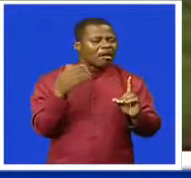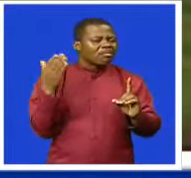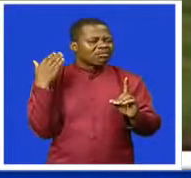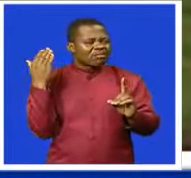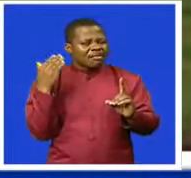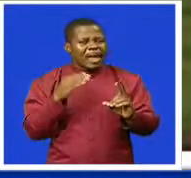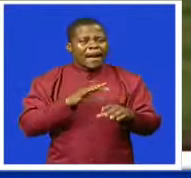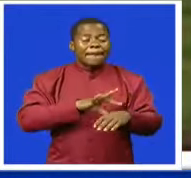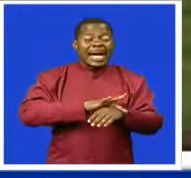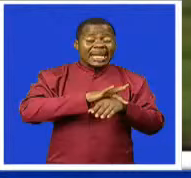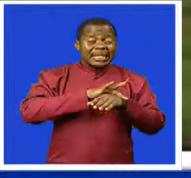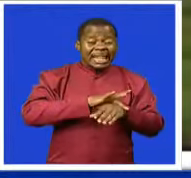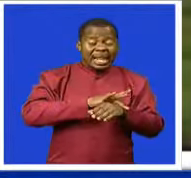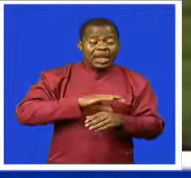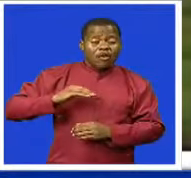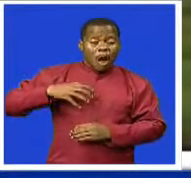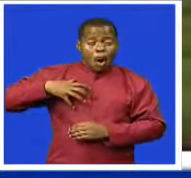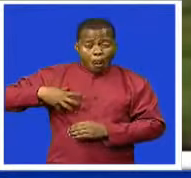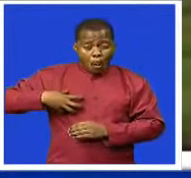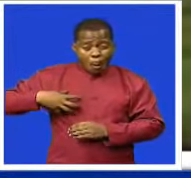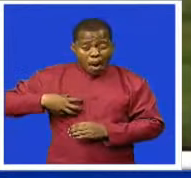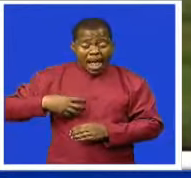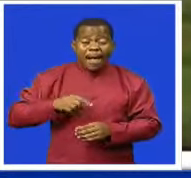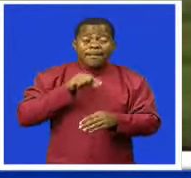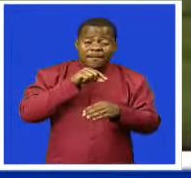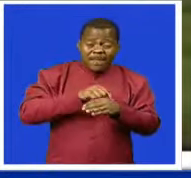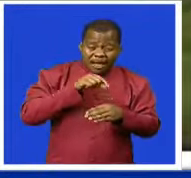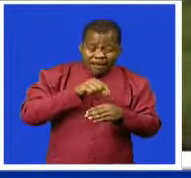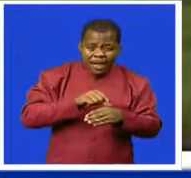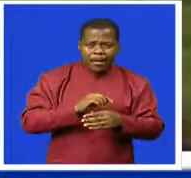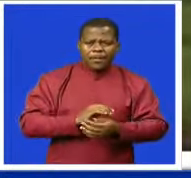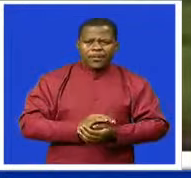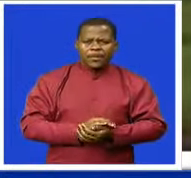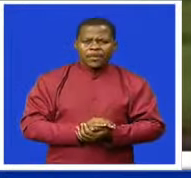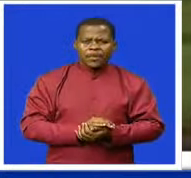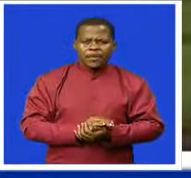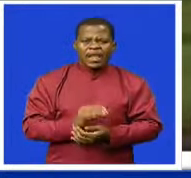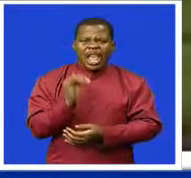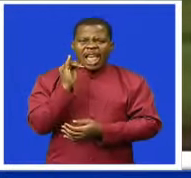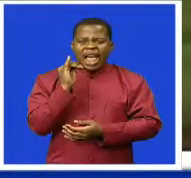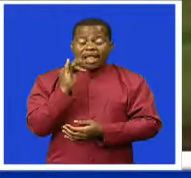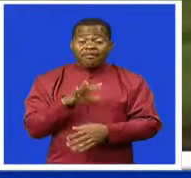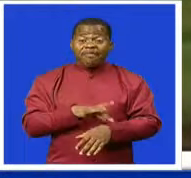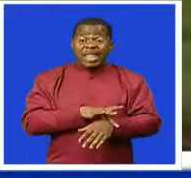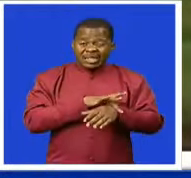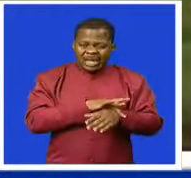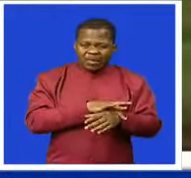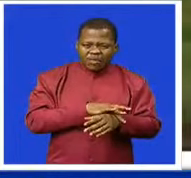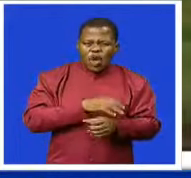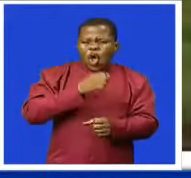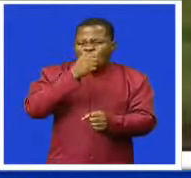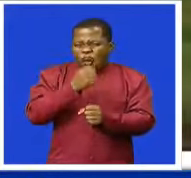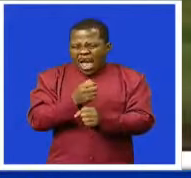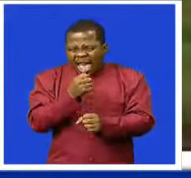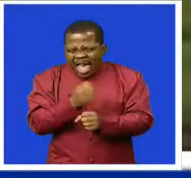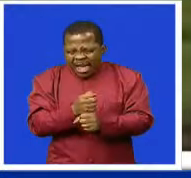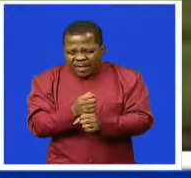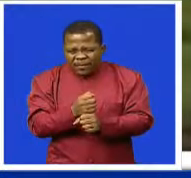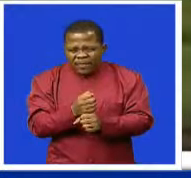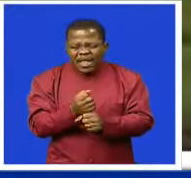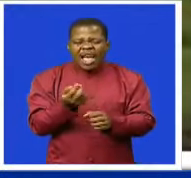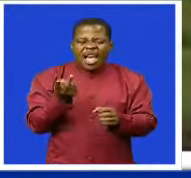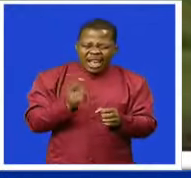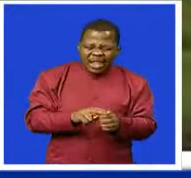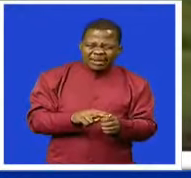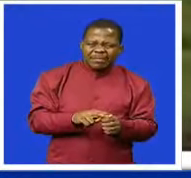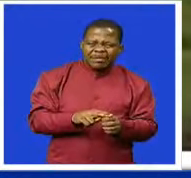worker yensimu awusakhoni kahle sekusebenza kancane sowuyekelile. Kungathi empilweni yami bekungathi wonke lo